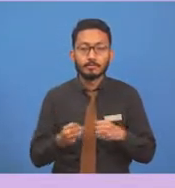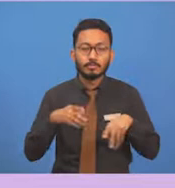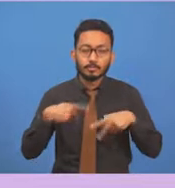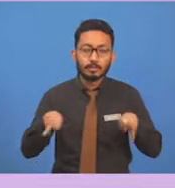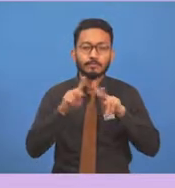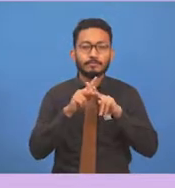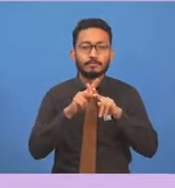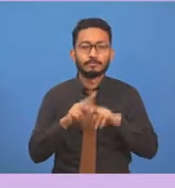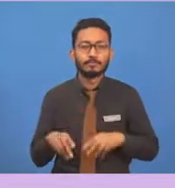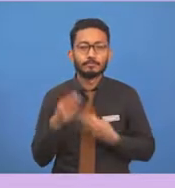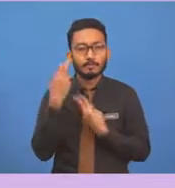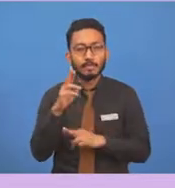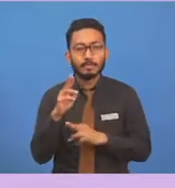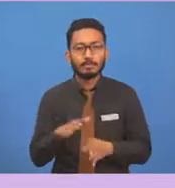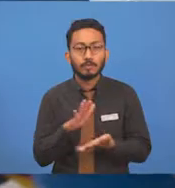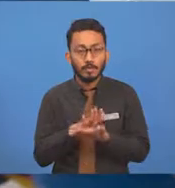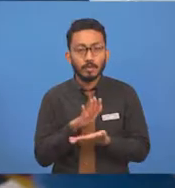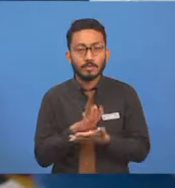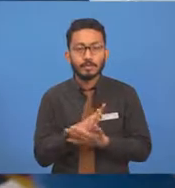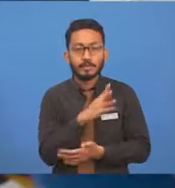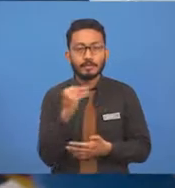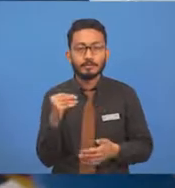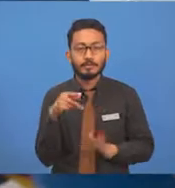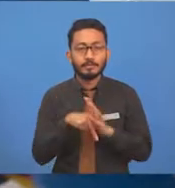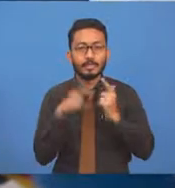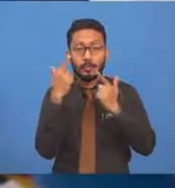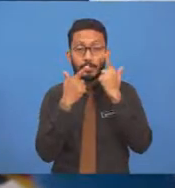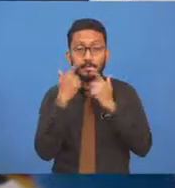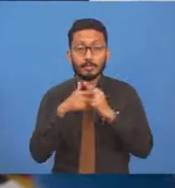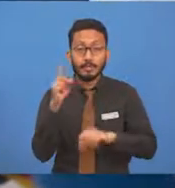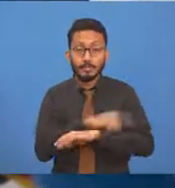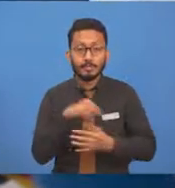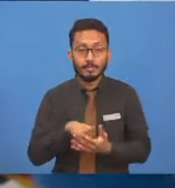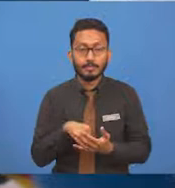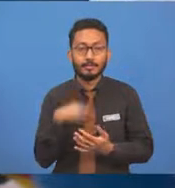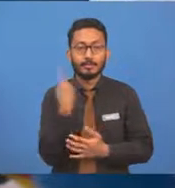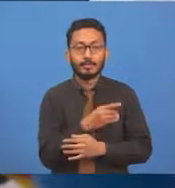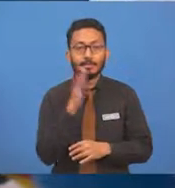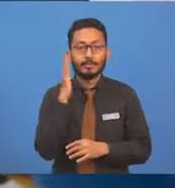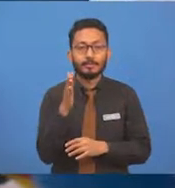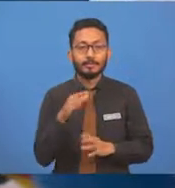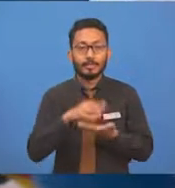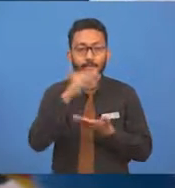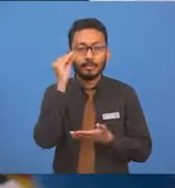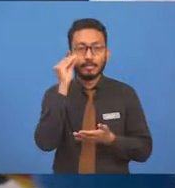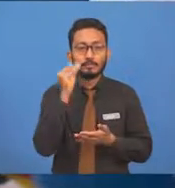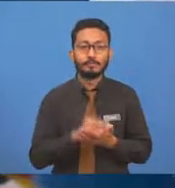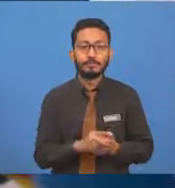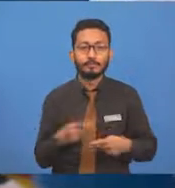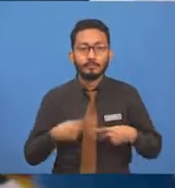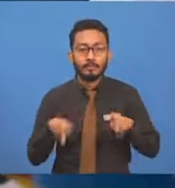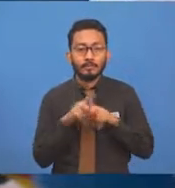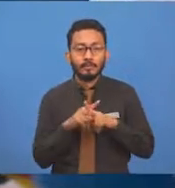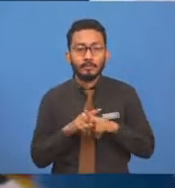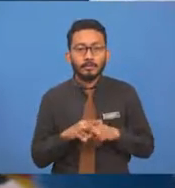menghormati warga sekolah dan pelawat. Murid-murid, hari ini kita akan belajar beberapa kepentingan